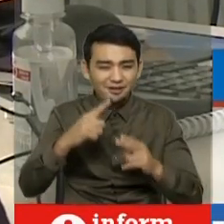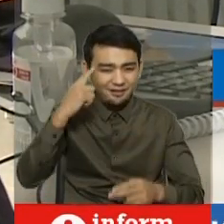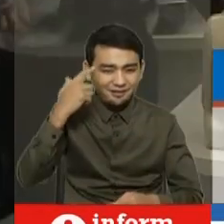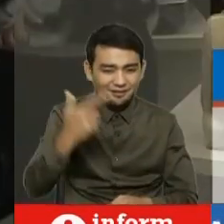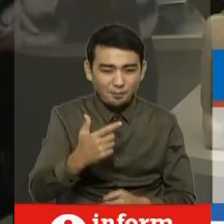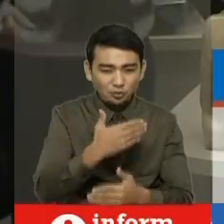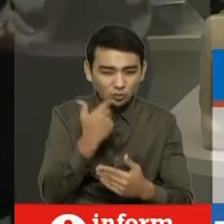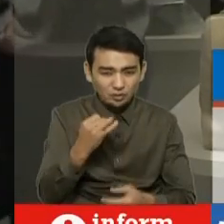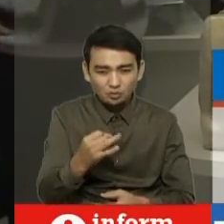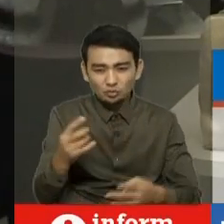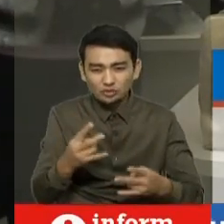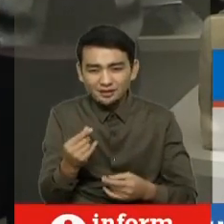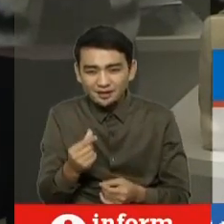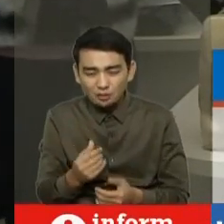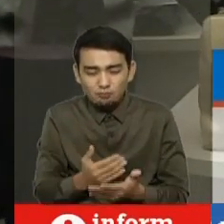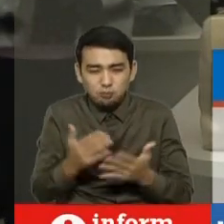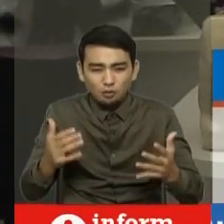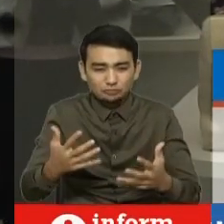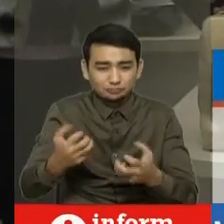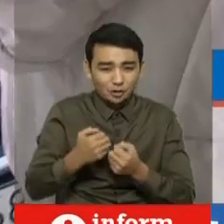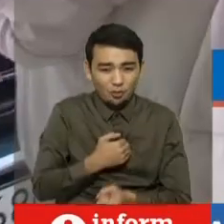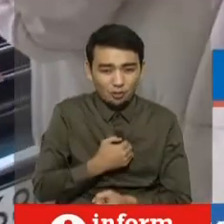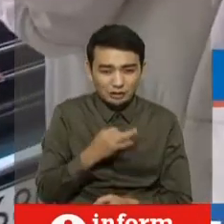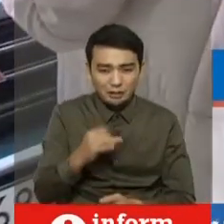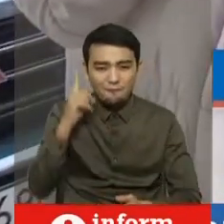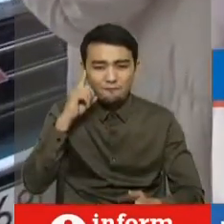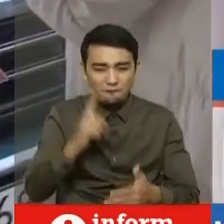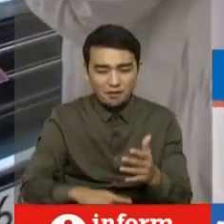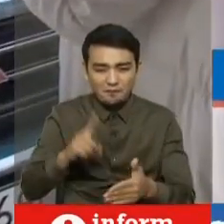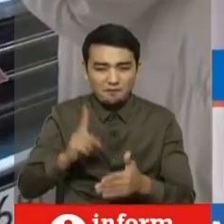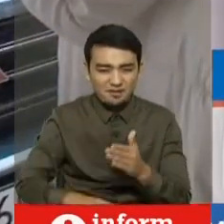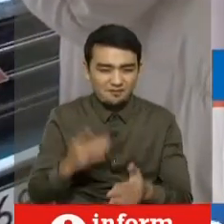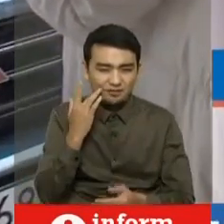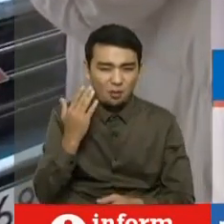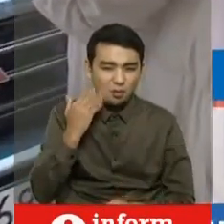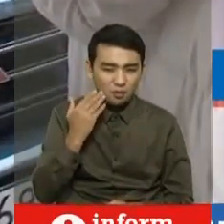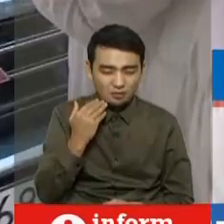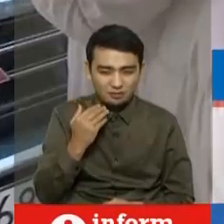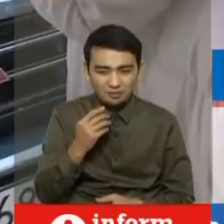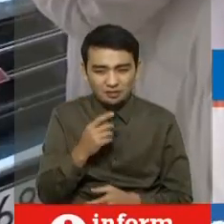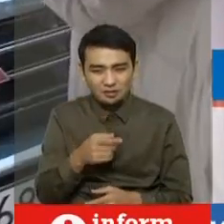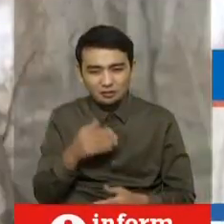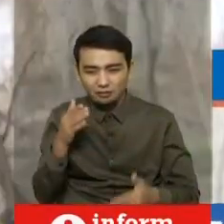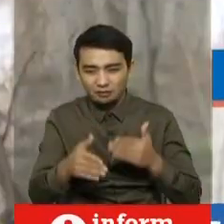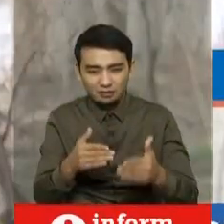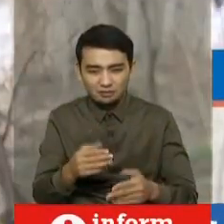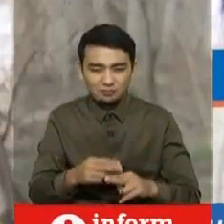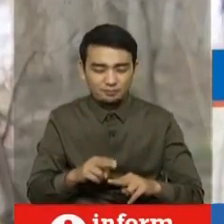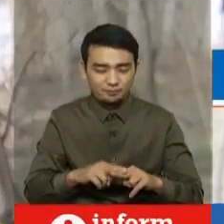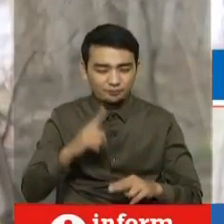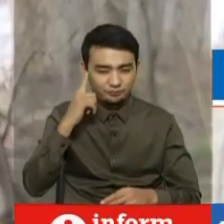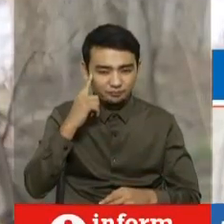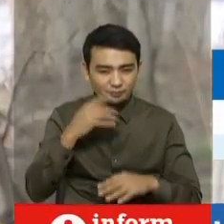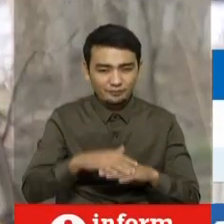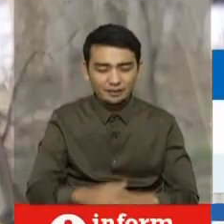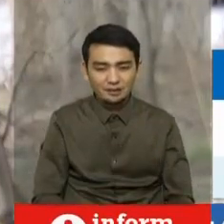в деньгах и желание получить больше заставляют их вновь верить в легкую наживу, считает общественник Рустам Танишпеков. Со стороны государства